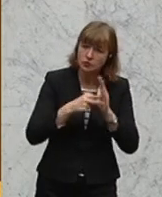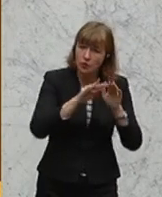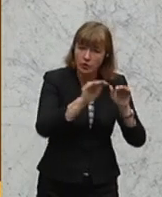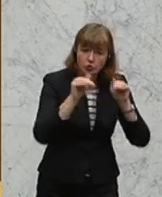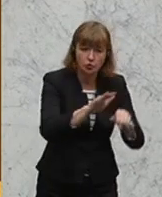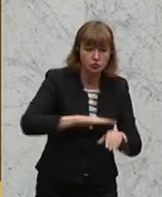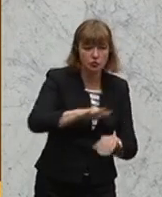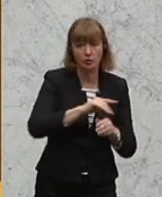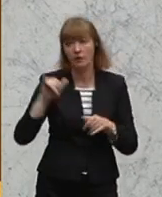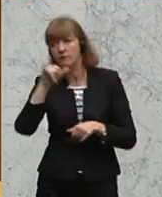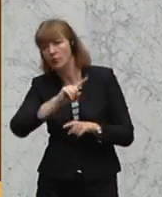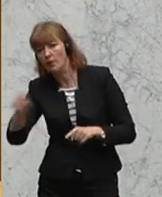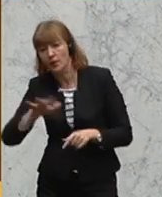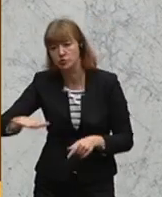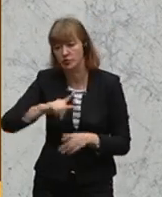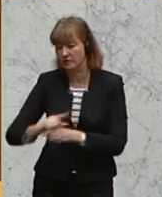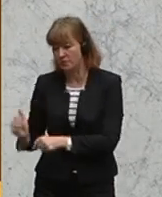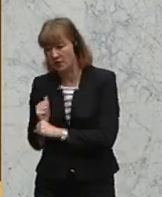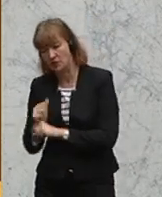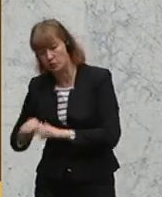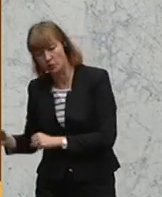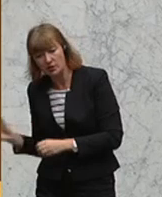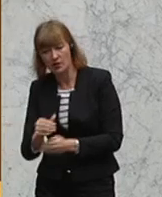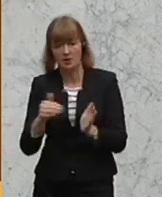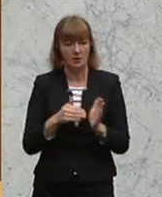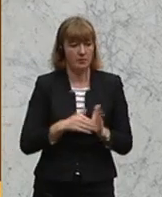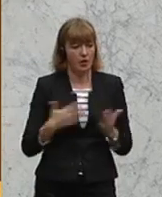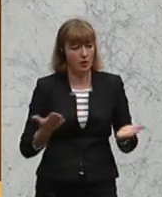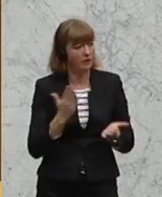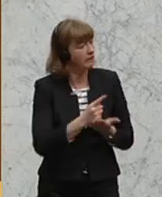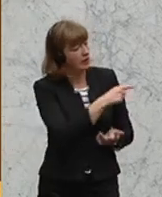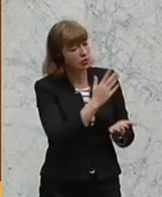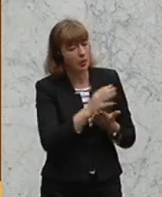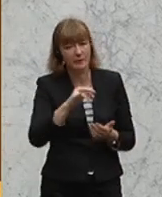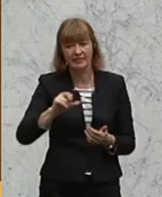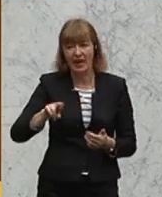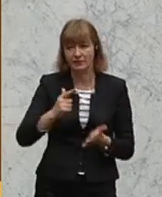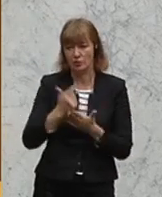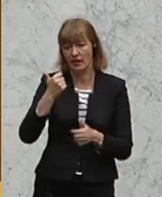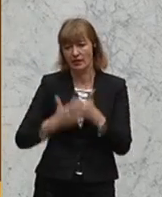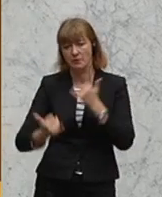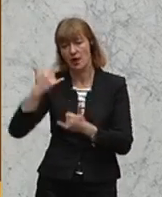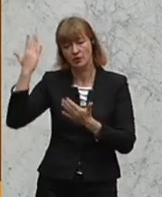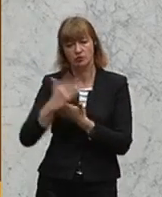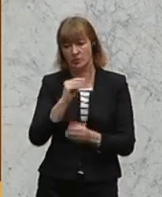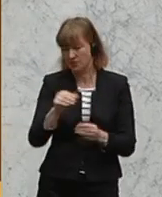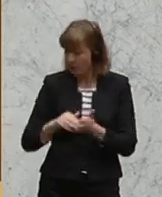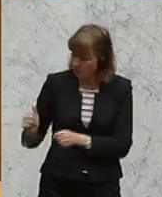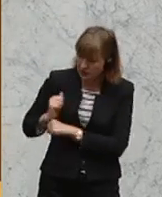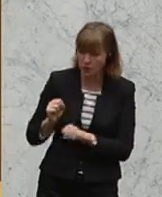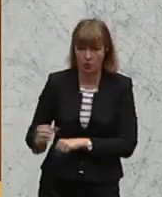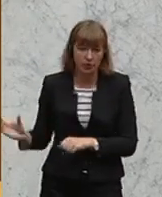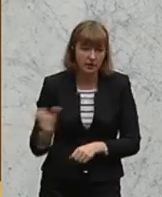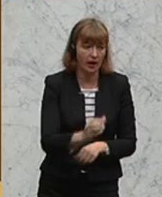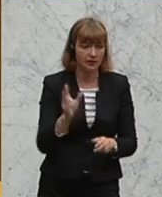brauchen Flugverbotszonen. Wir brauchen auch eine militärische Kapazität. Die Angelika Mlina hat es schon angesprochen vor 1,5 Jahren. Militärische Kapazität der